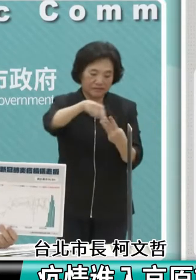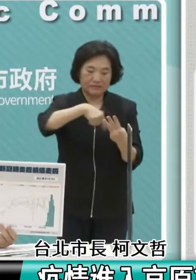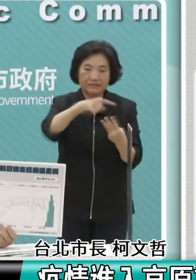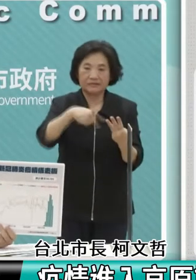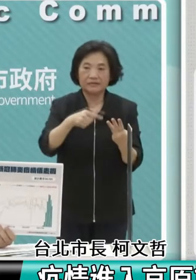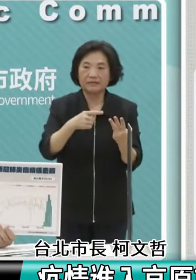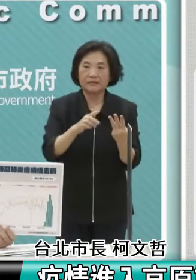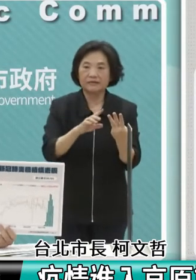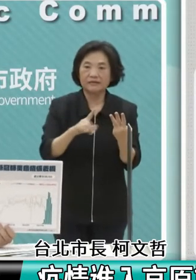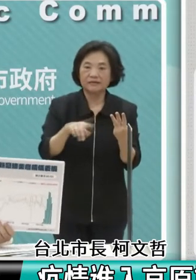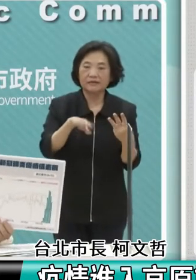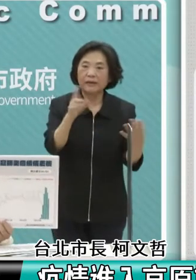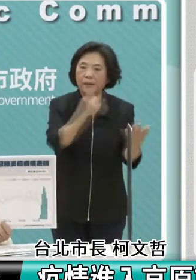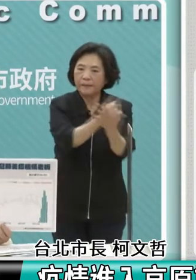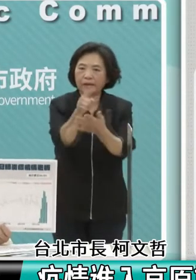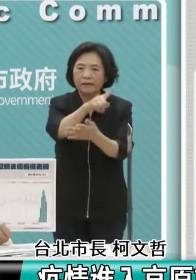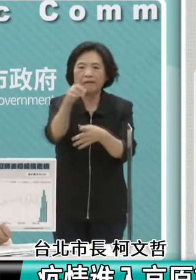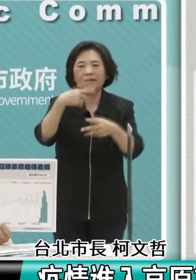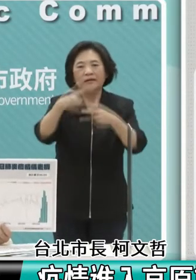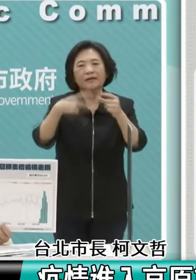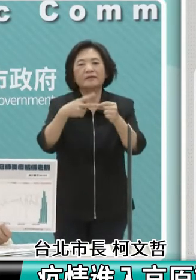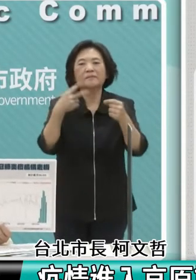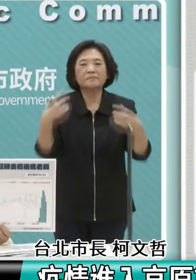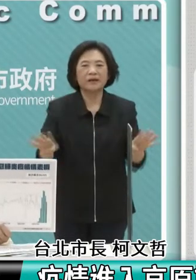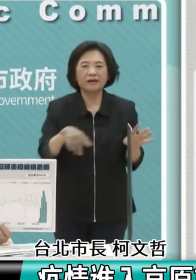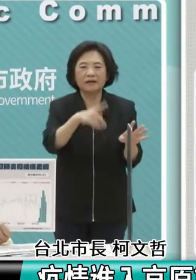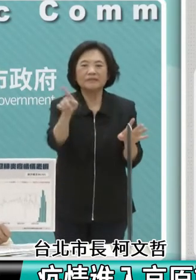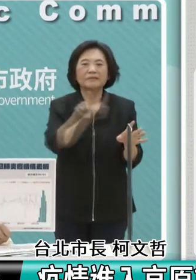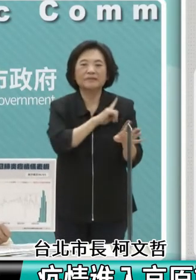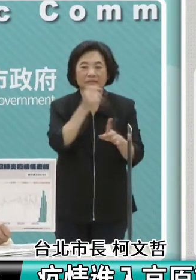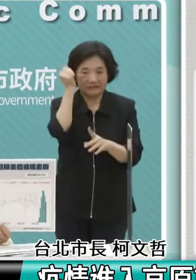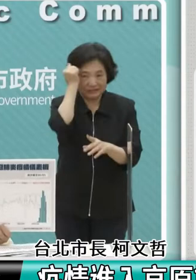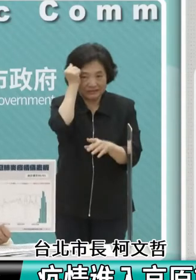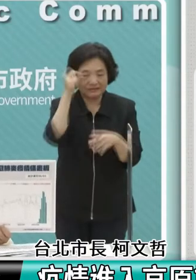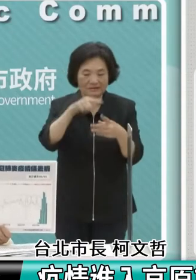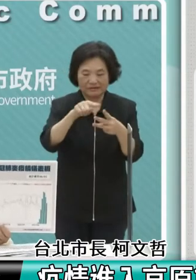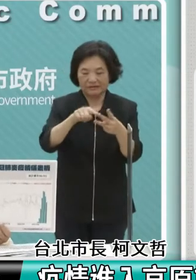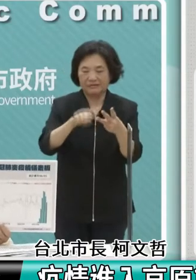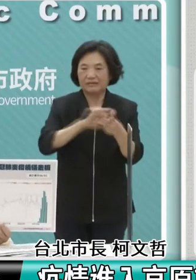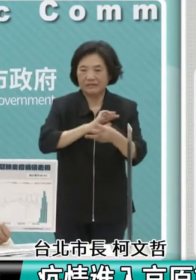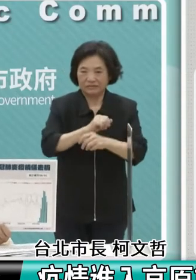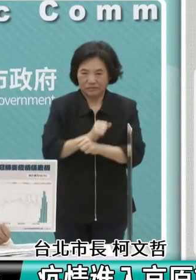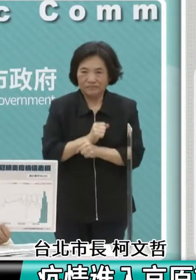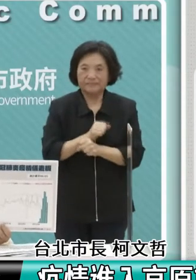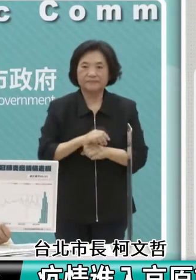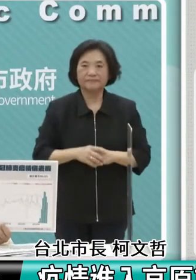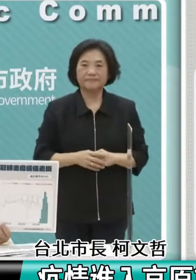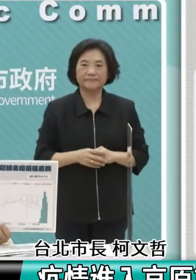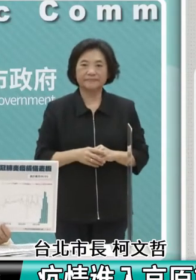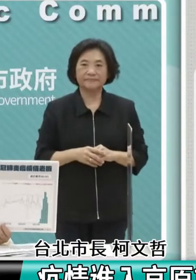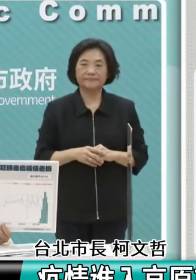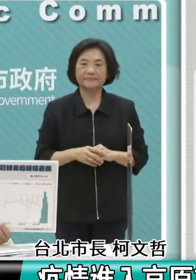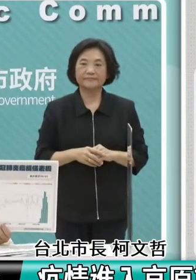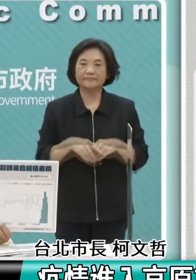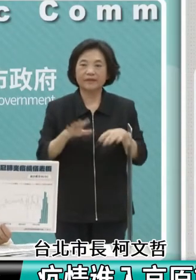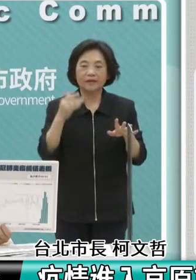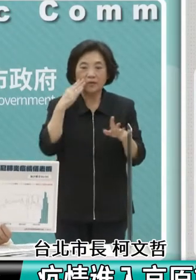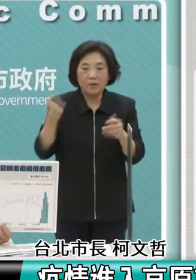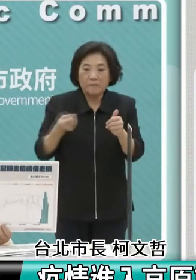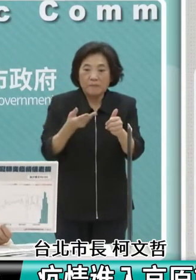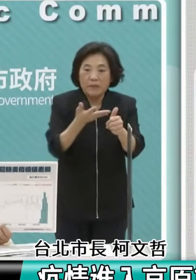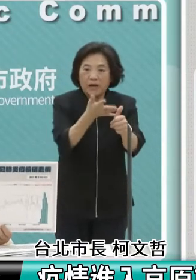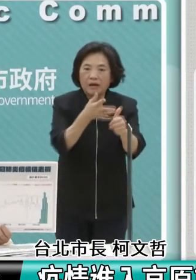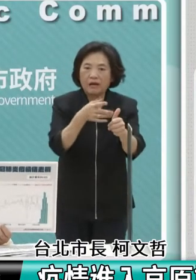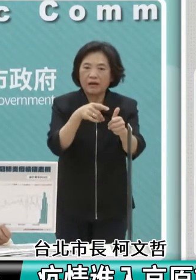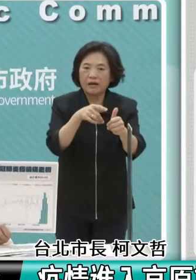这个反正都已经2年多了哈，基本动作还是要知道。那一旦感染的话，你知